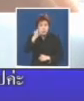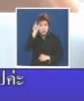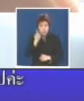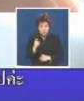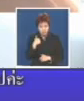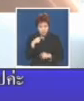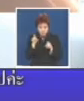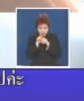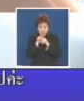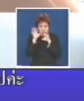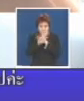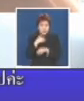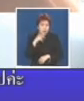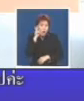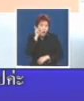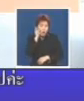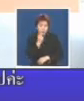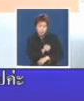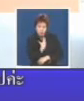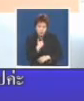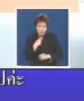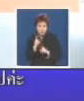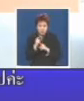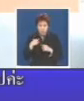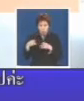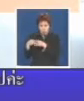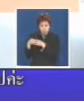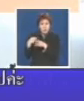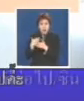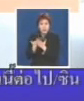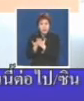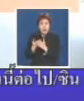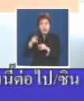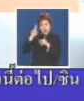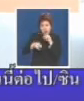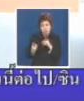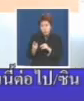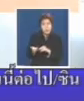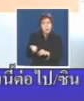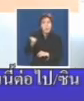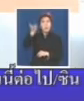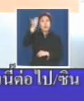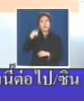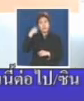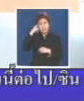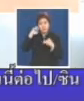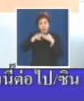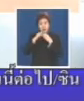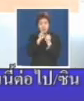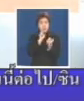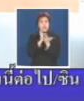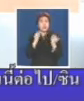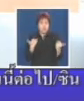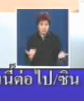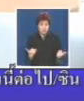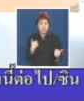ารที่ปรากฏชัดเจนนะครับในการพยายามของบางคนบางกลุ่มนะครับที่พยายามสร้างปัญหาขึ้นในตลาดตรงนี้แล้วก็